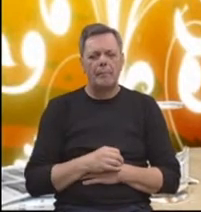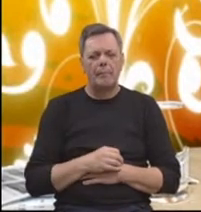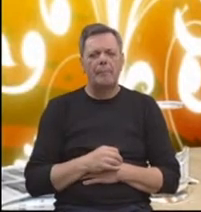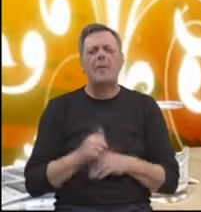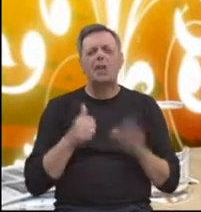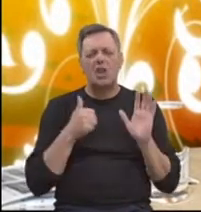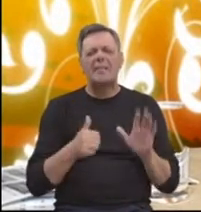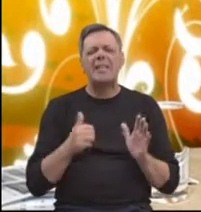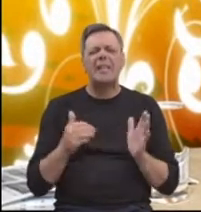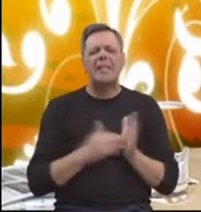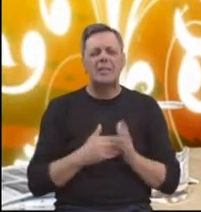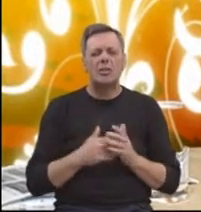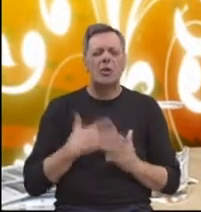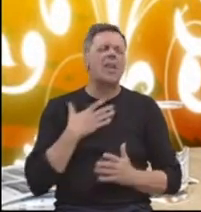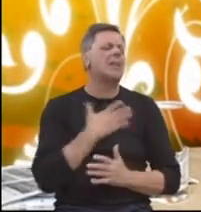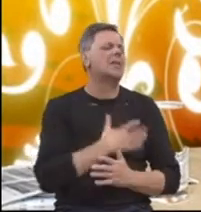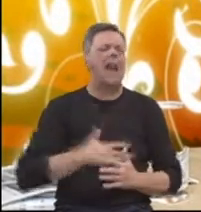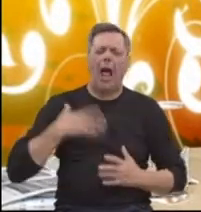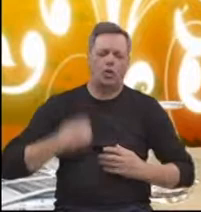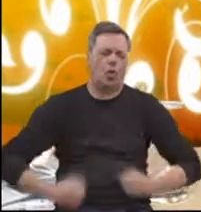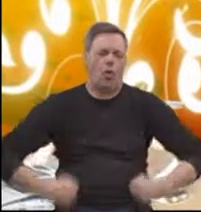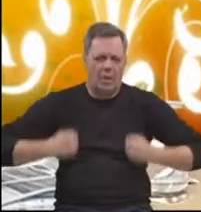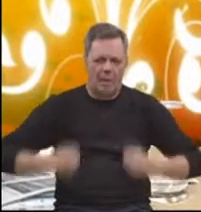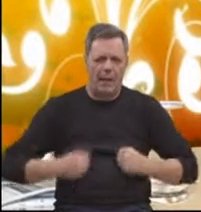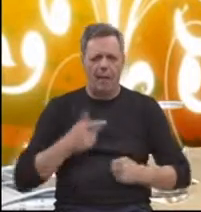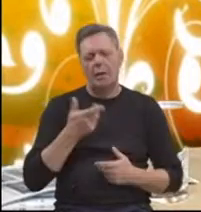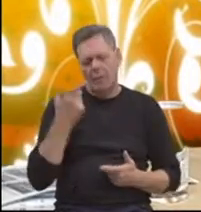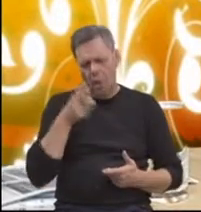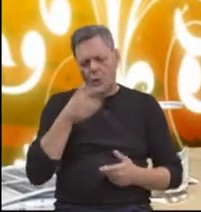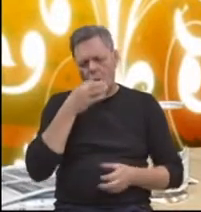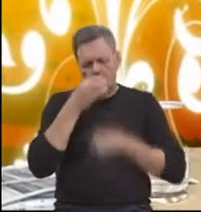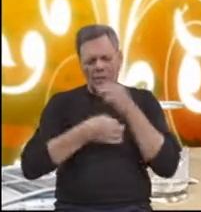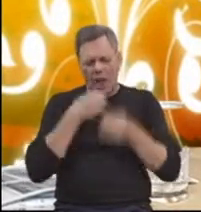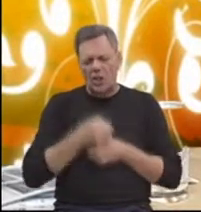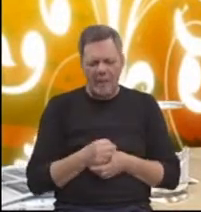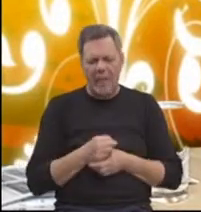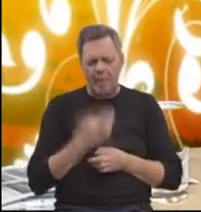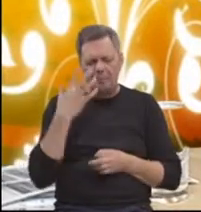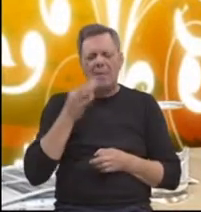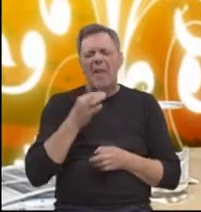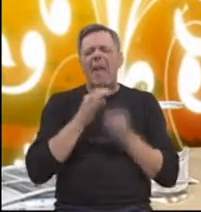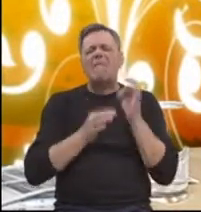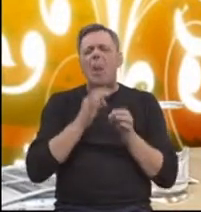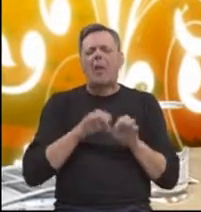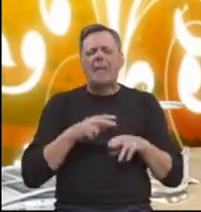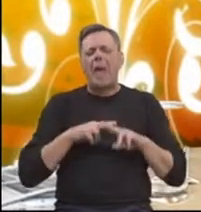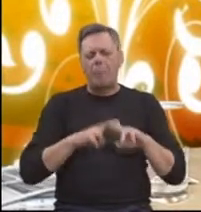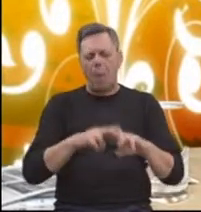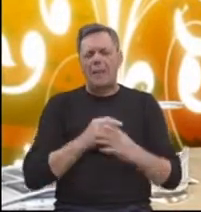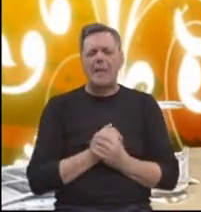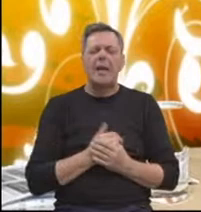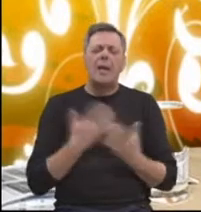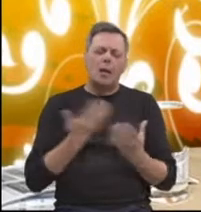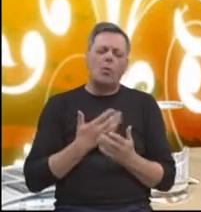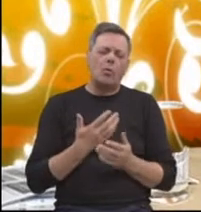imamo 10.000 morbidno debelih po istraživanjima Vinogradske bolnice, zapravo doktora Bešlina,